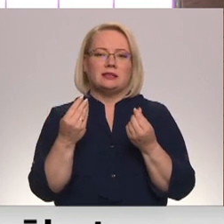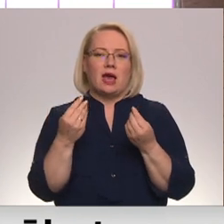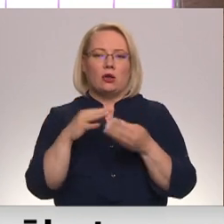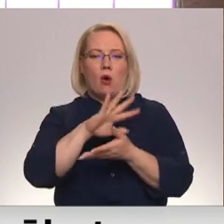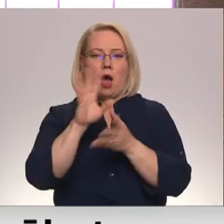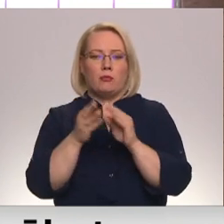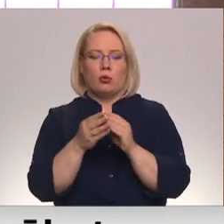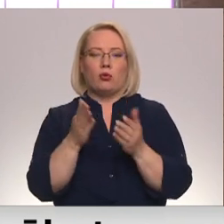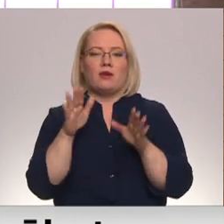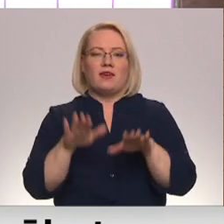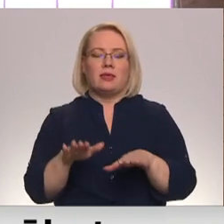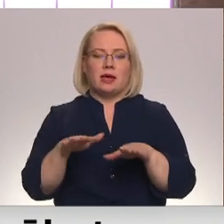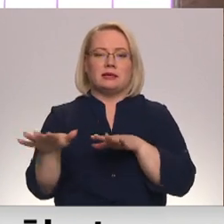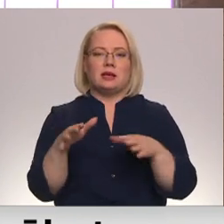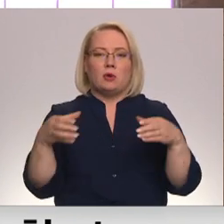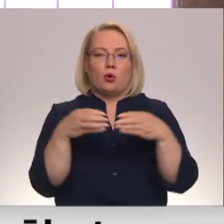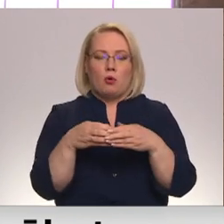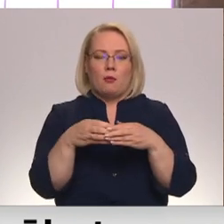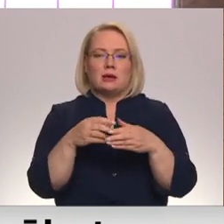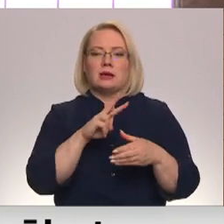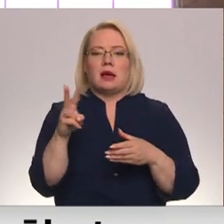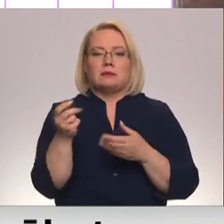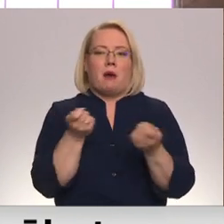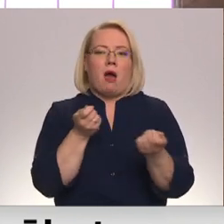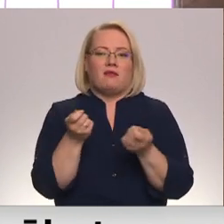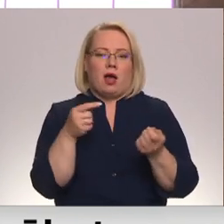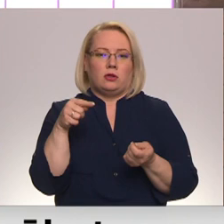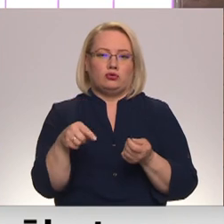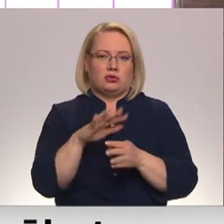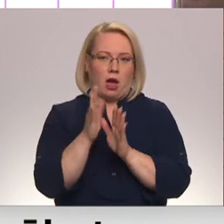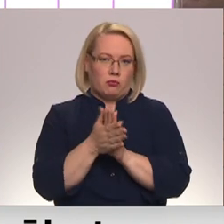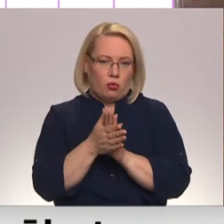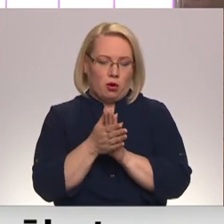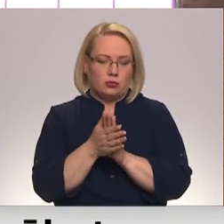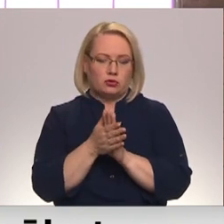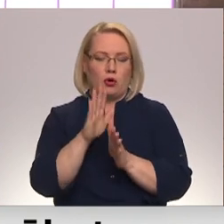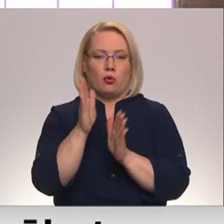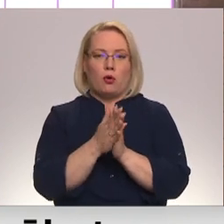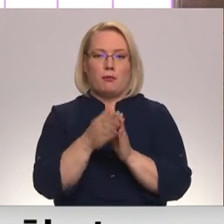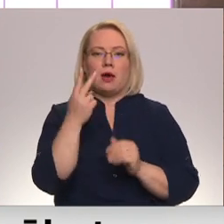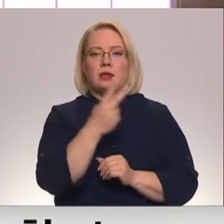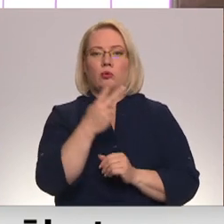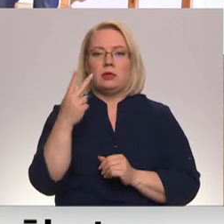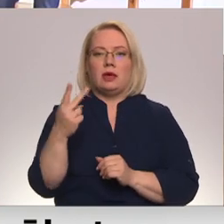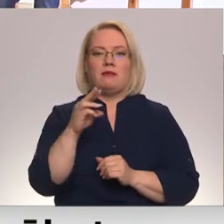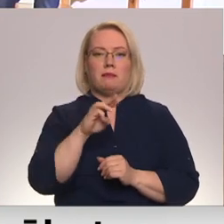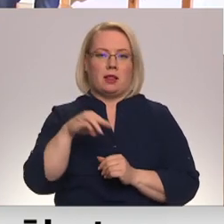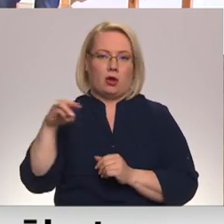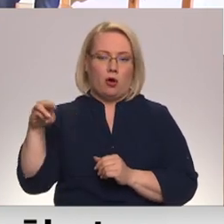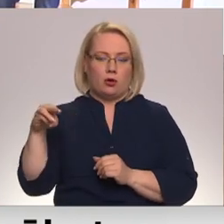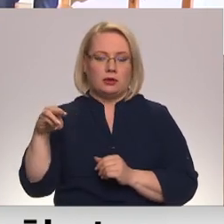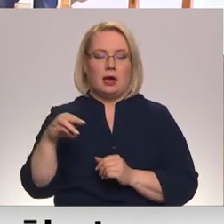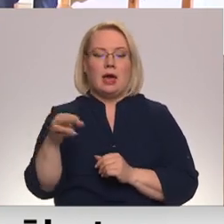vietējās rīcības grupas ir tās, kas pārvalda šos te apjomus. Kopā ir 22 miljoni.